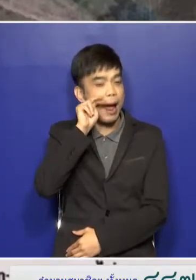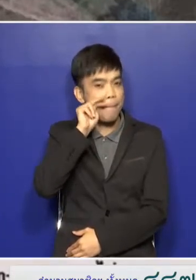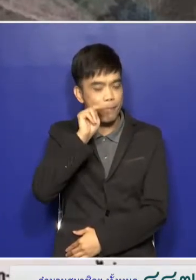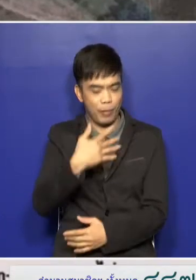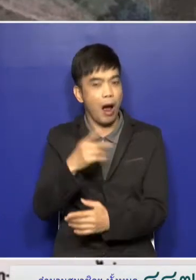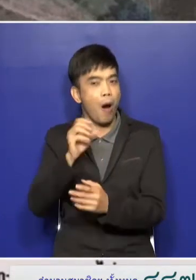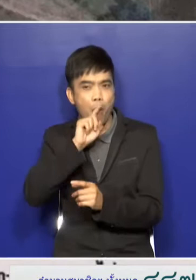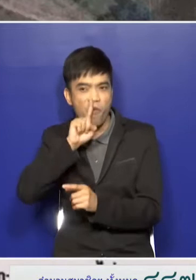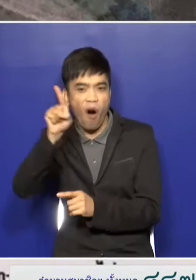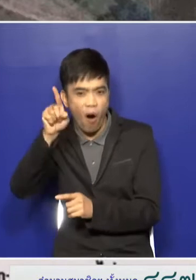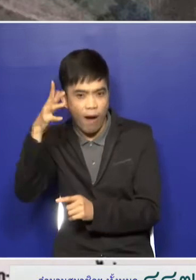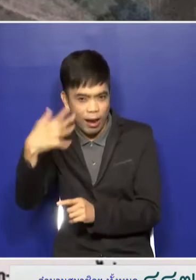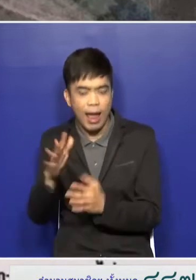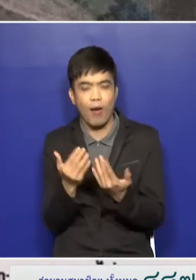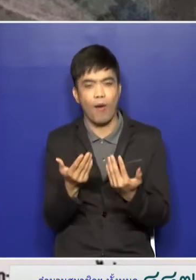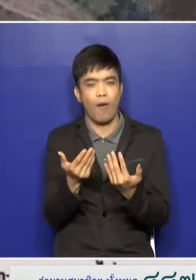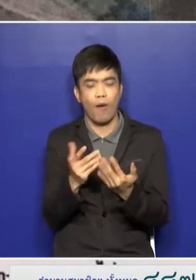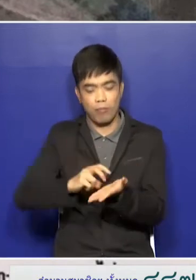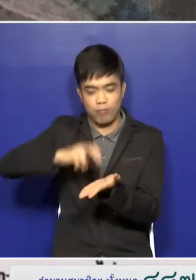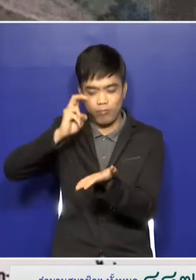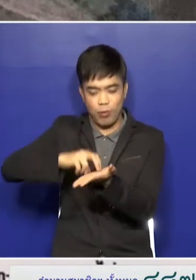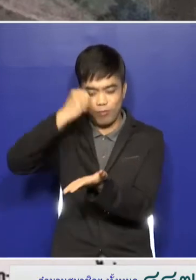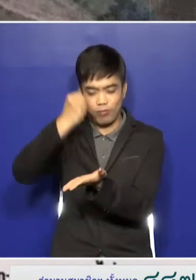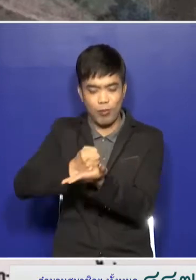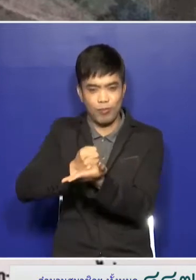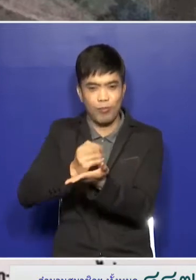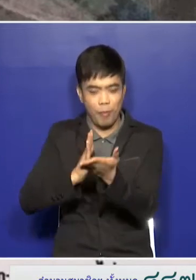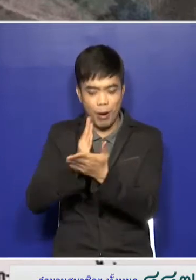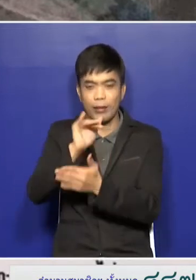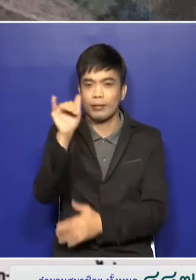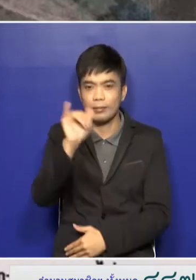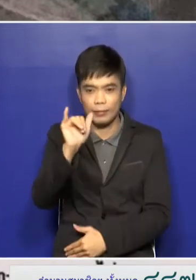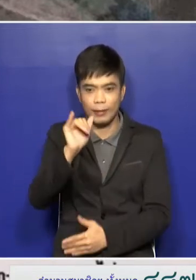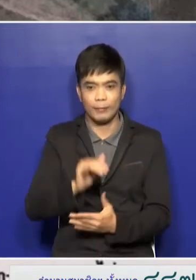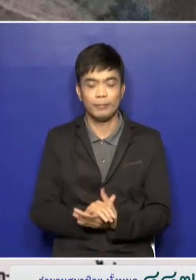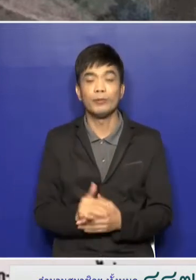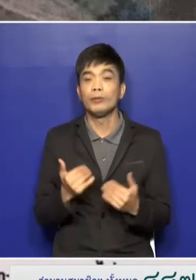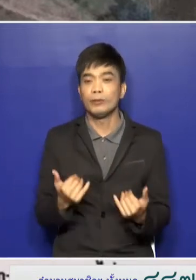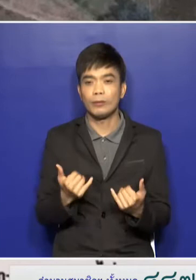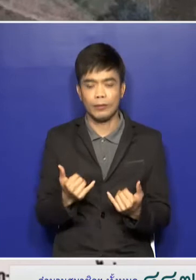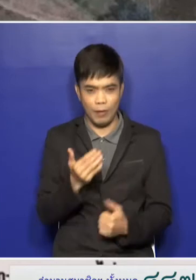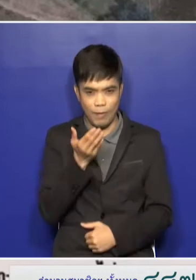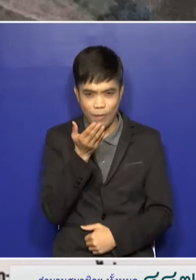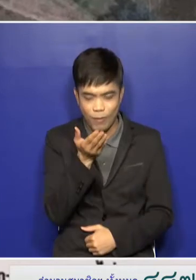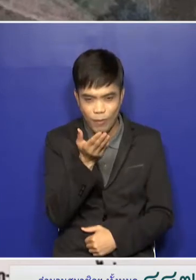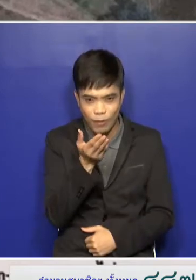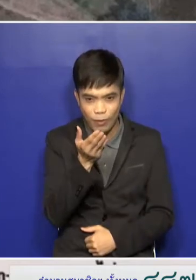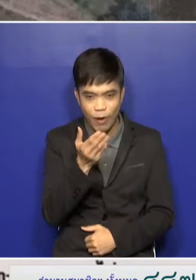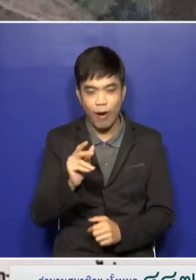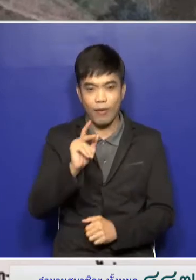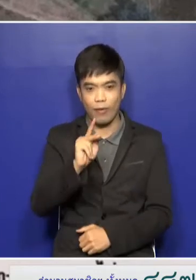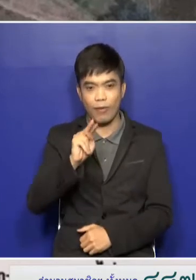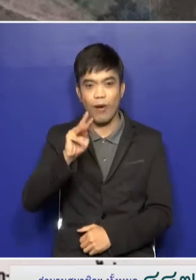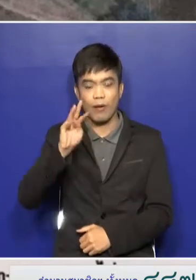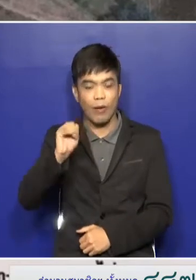ปเป็นเวลานานแล้วแต่ยังไม่ได้รับการอนุมัติกระผมจึงขอกราบเรียนไปยังประธานสภาที่เคารพได้โปรดแจ้งไปยังกรมทรัพยากรน้